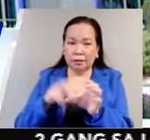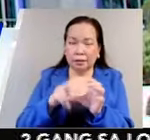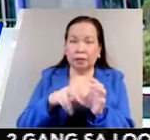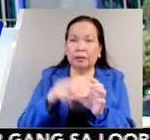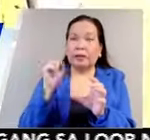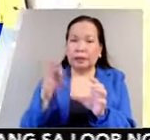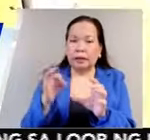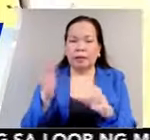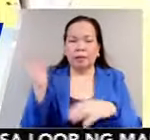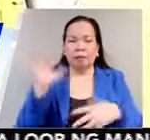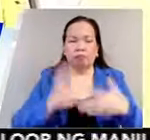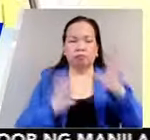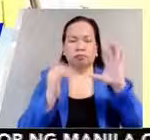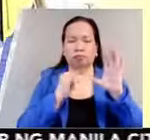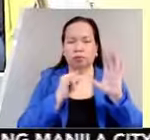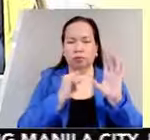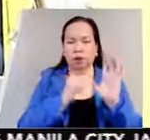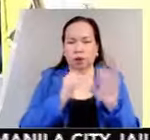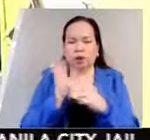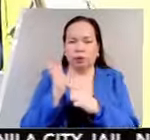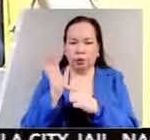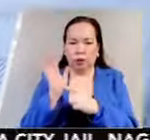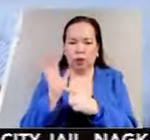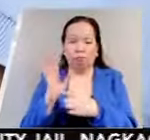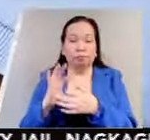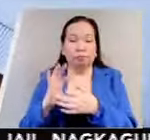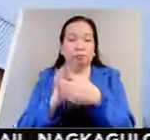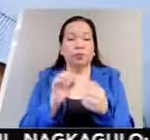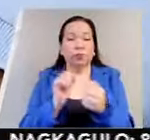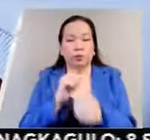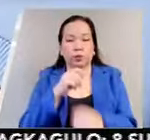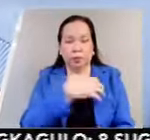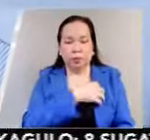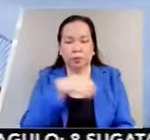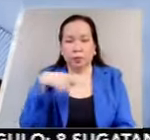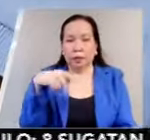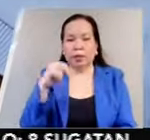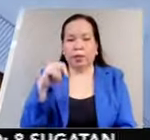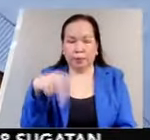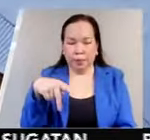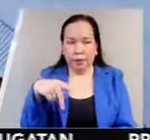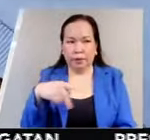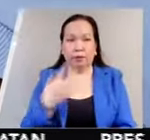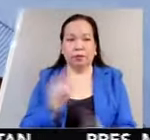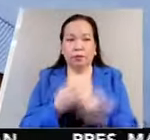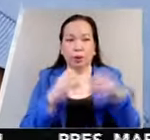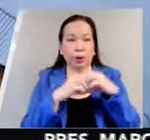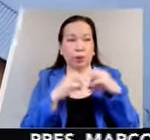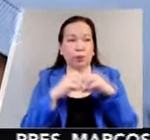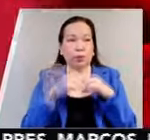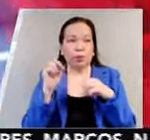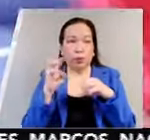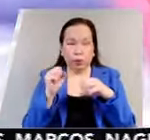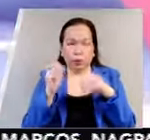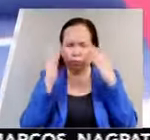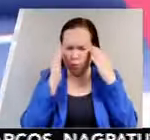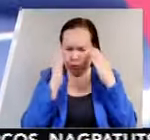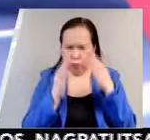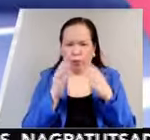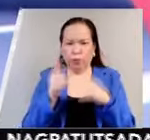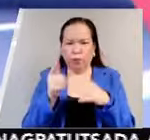PNP. Para sa GMA Integrated News, Bernadette Reyes, Nakatuto, 24 Oras.